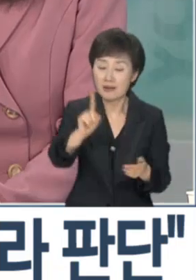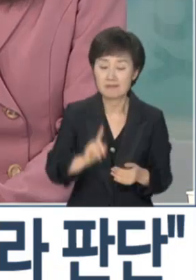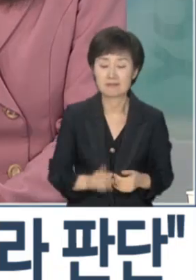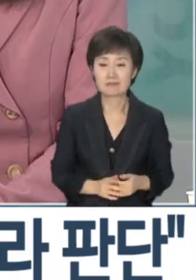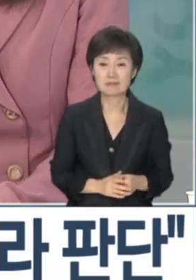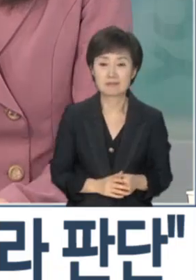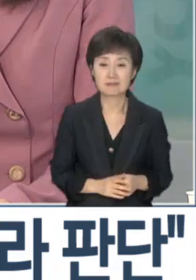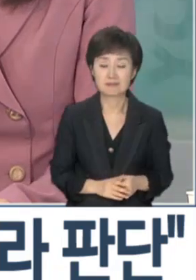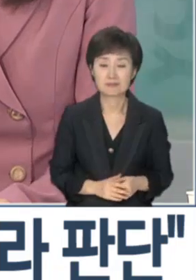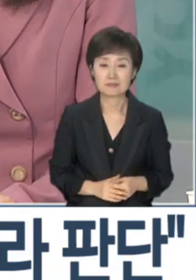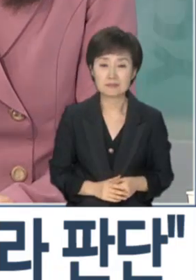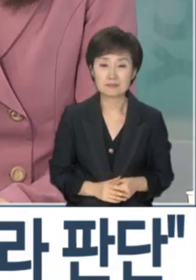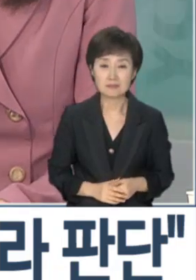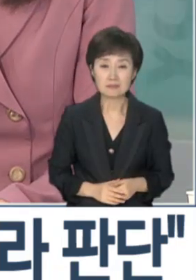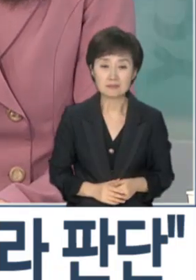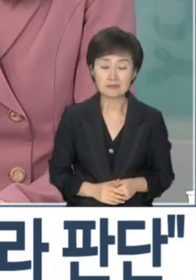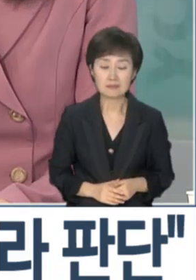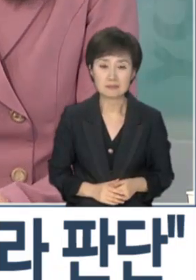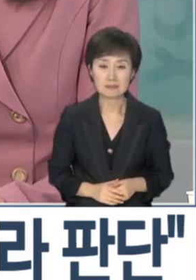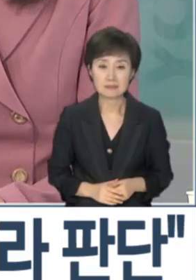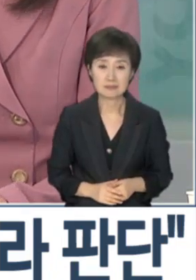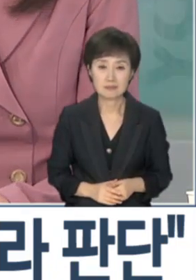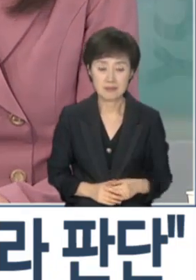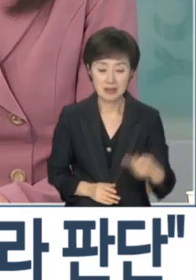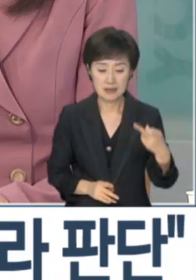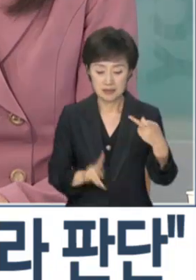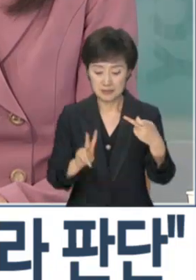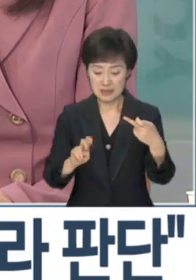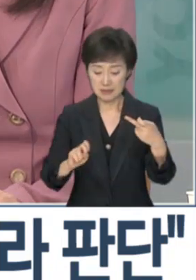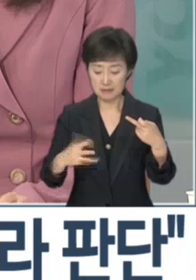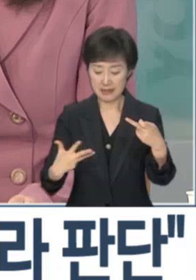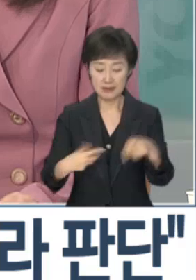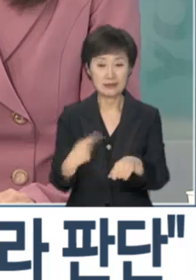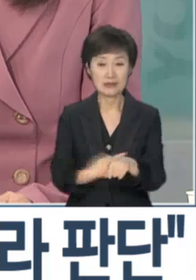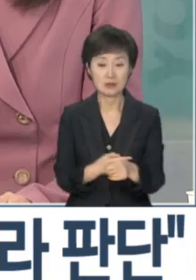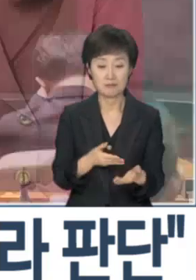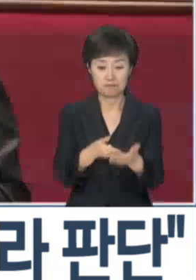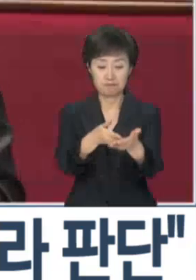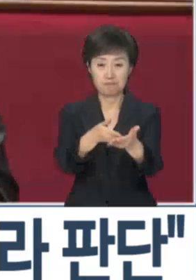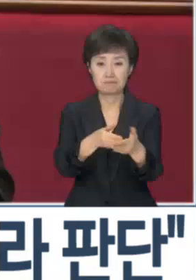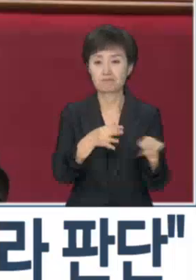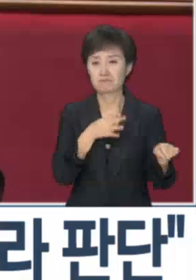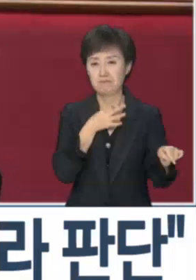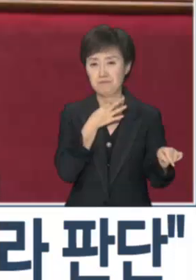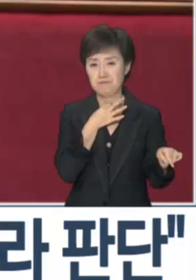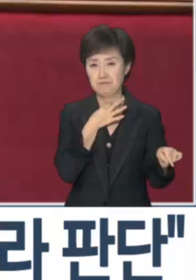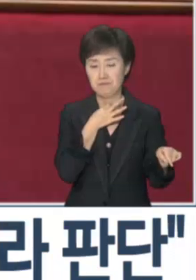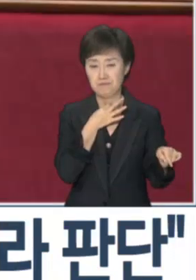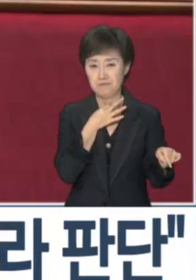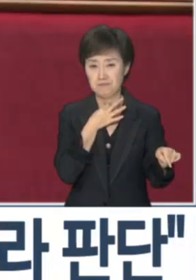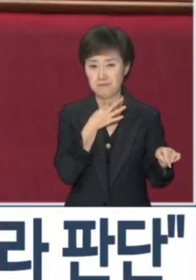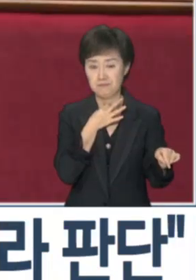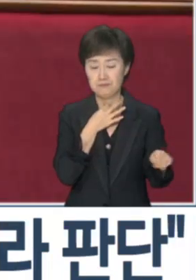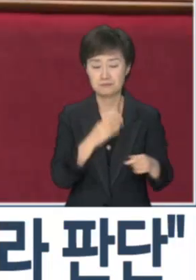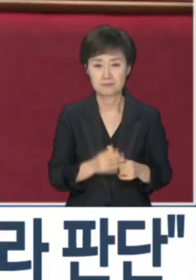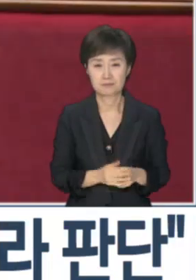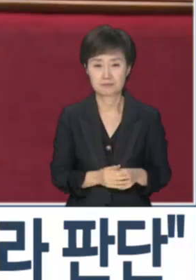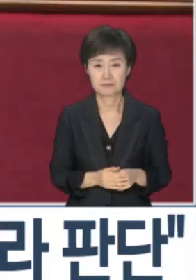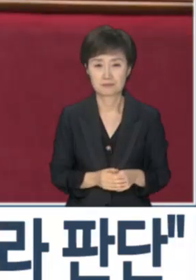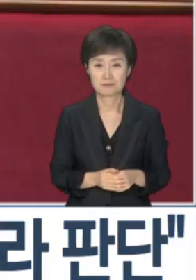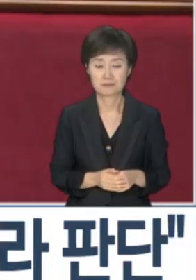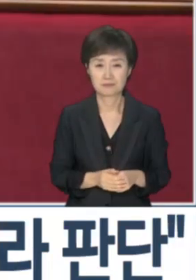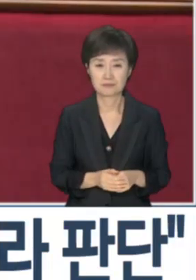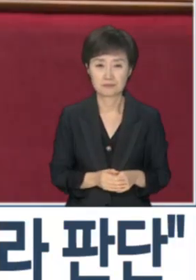생각하시는지 여쭤보죠. 지금 뭐 12월 28일 자동 회부해서 통과시키겠다고 야당은 벼르고 있고